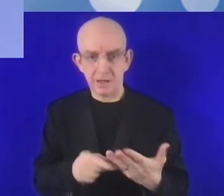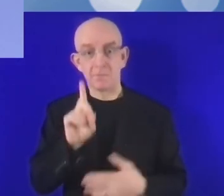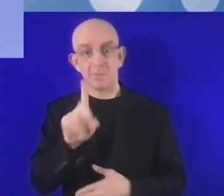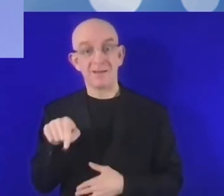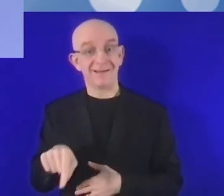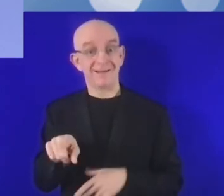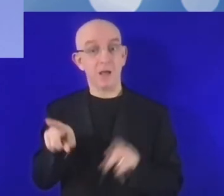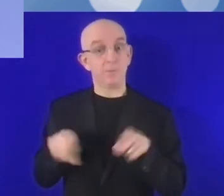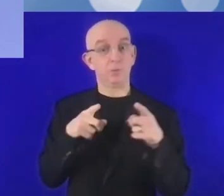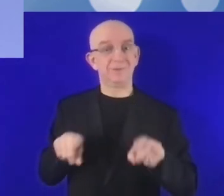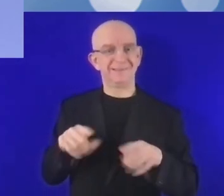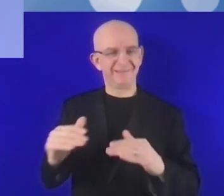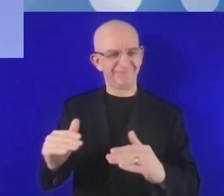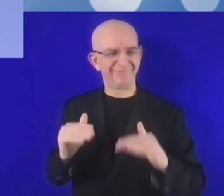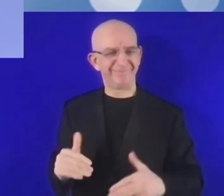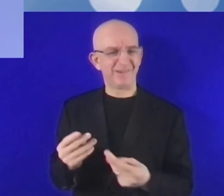bien d'elles-mêmes.